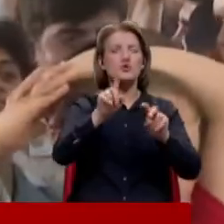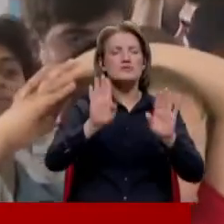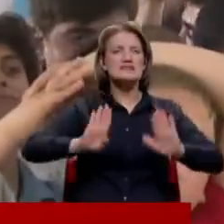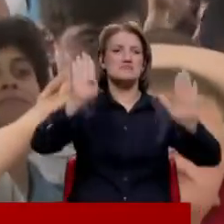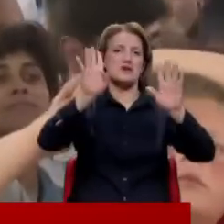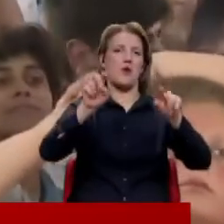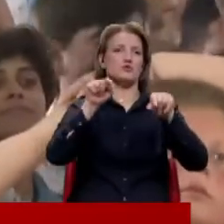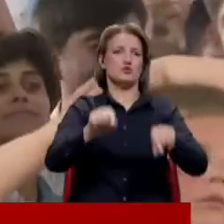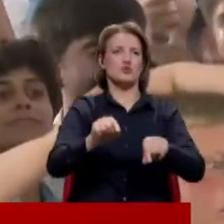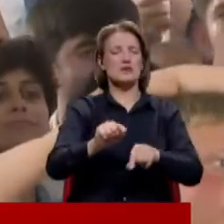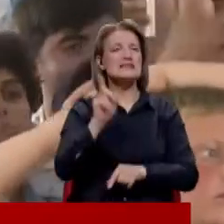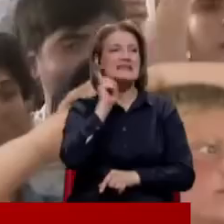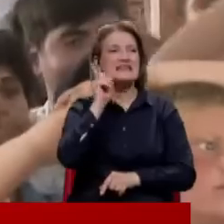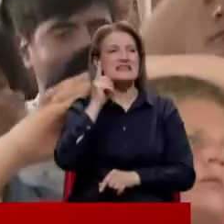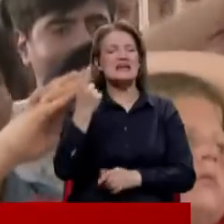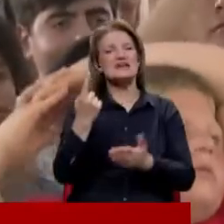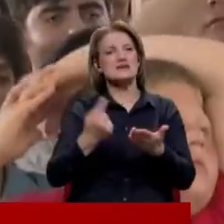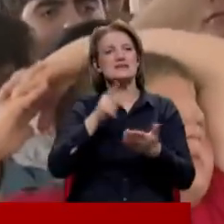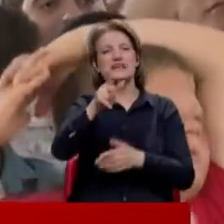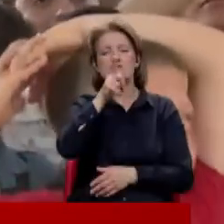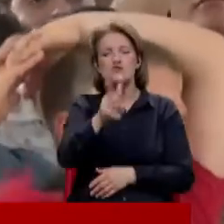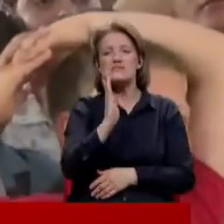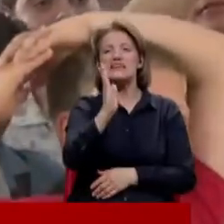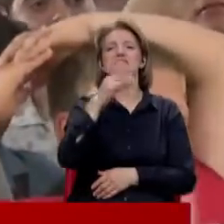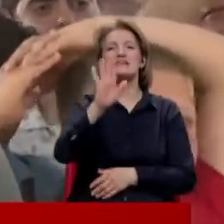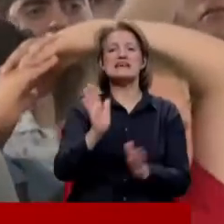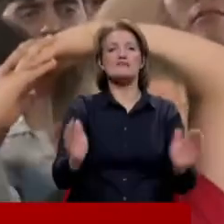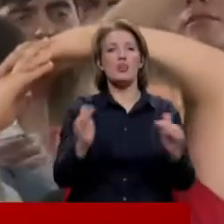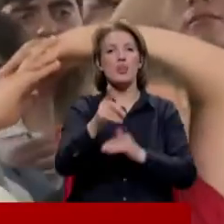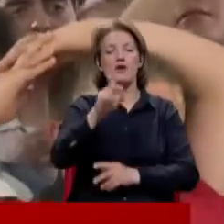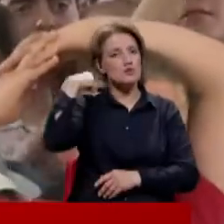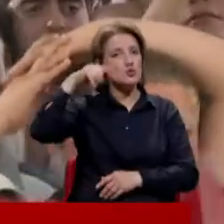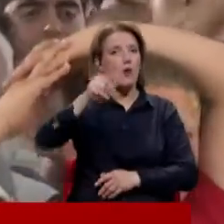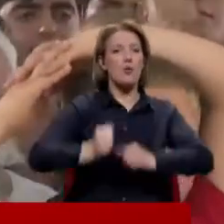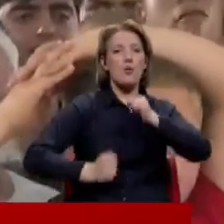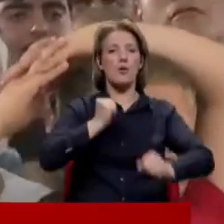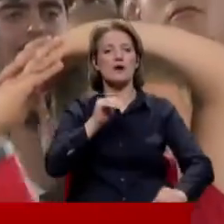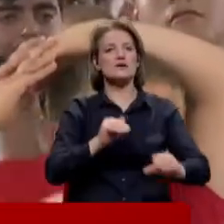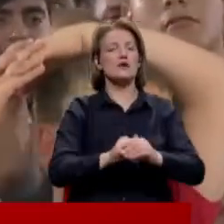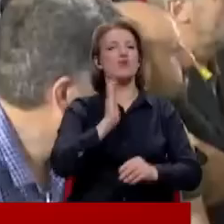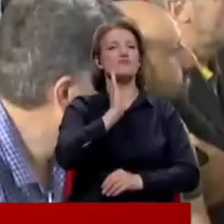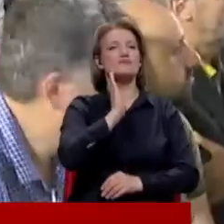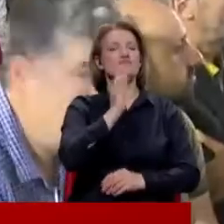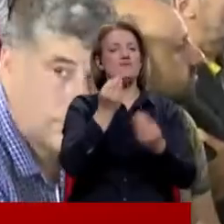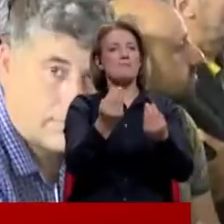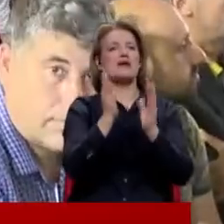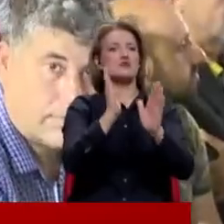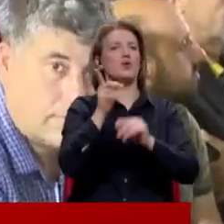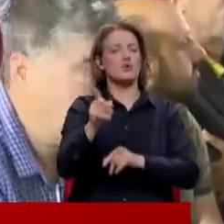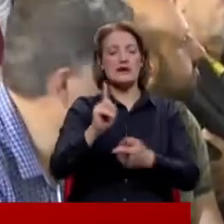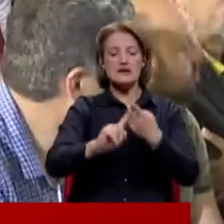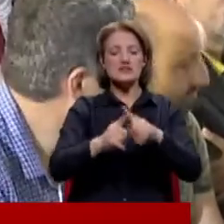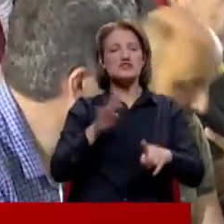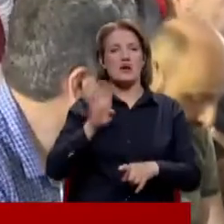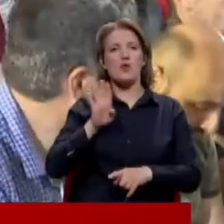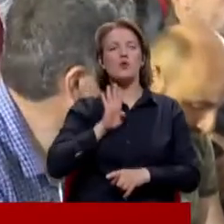Sadece dinleyicilerin yazdığı, senin üşenip gitmediğin sandığa Suriyeliler koşarak gidiyor mesajıyla sınırlı değildi Kılıçdaroğlu'nun